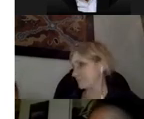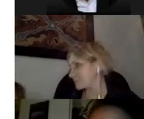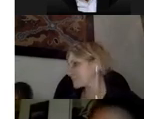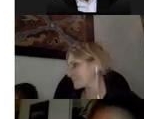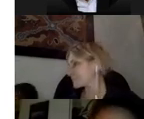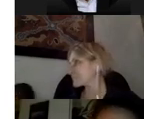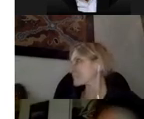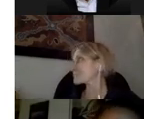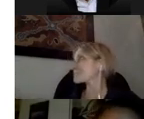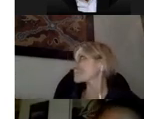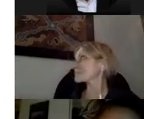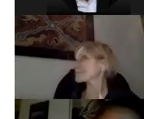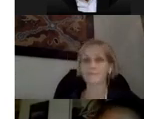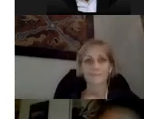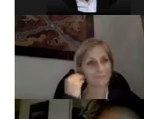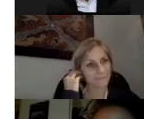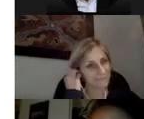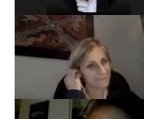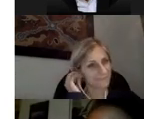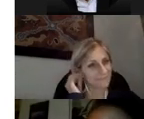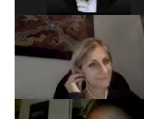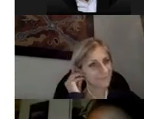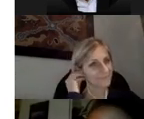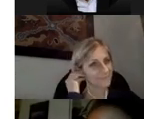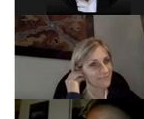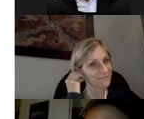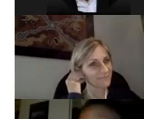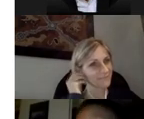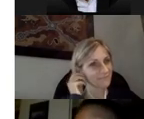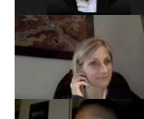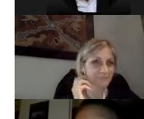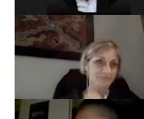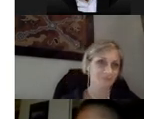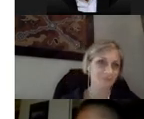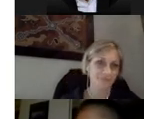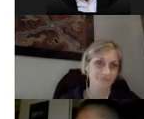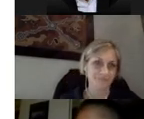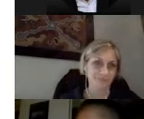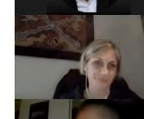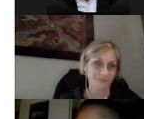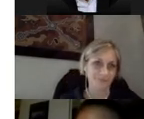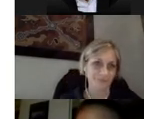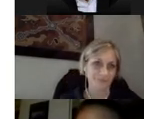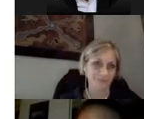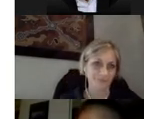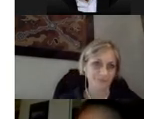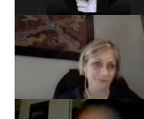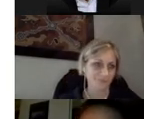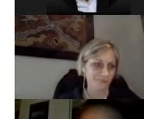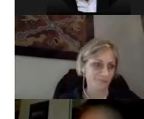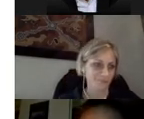considerate e giudicate dai cittadini come le più affidabili. Quindi, in realtà, è vero,